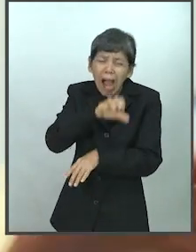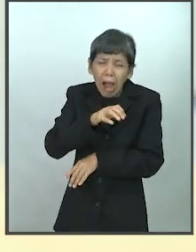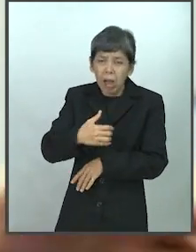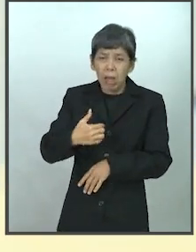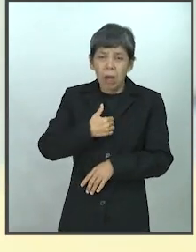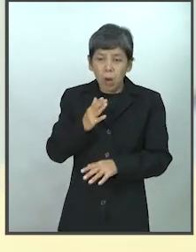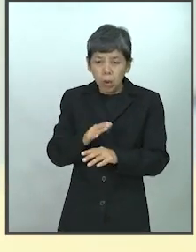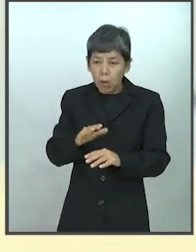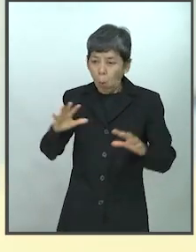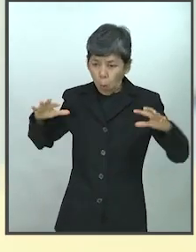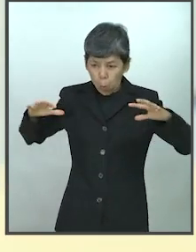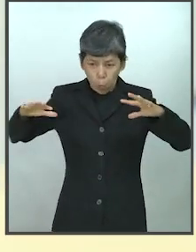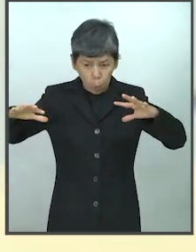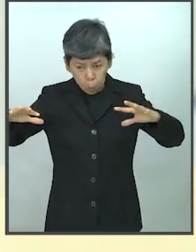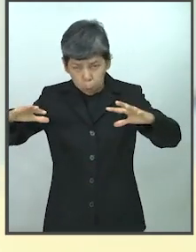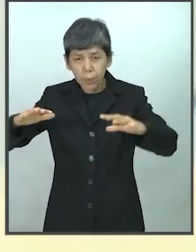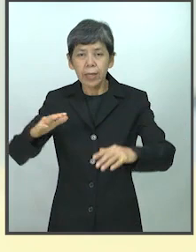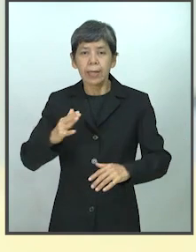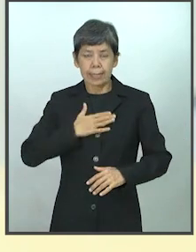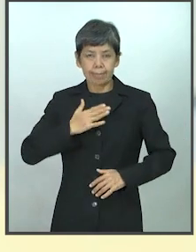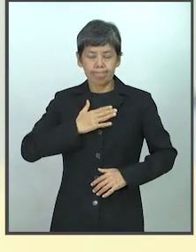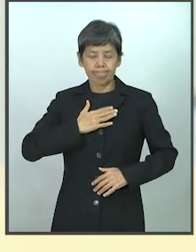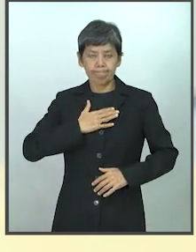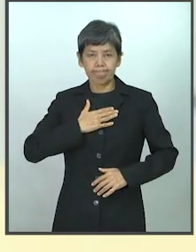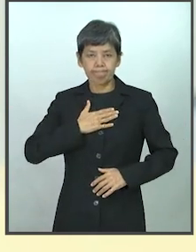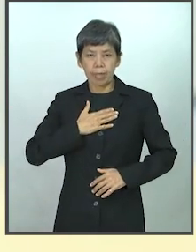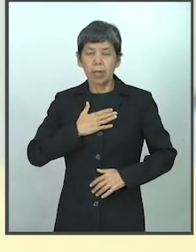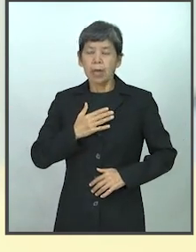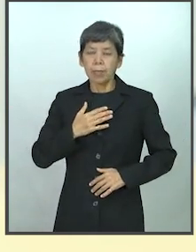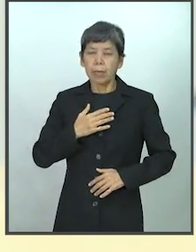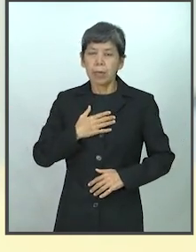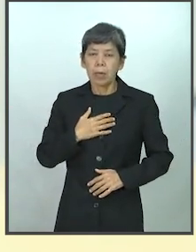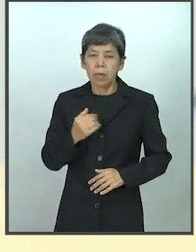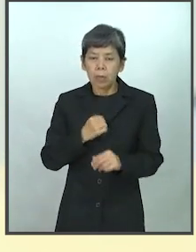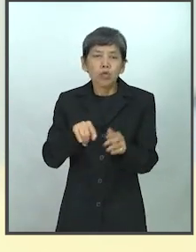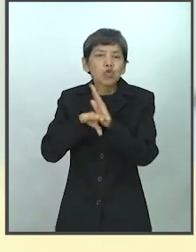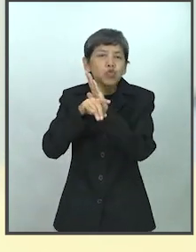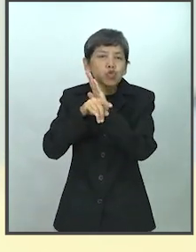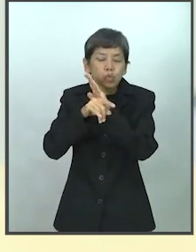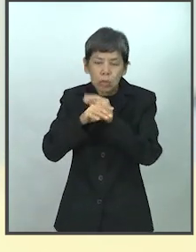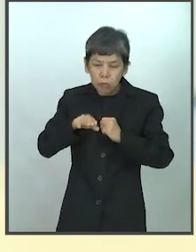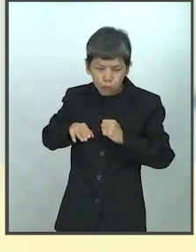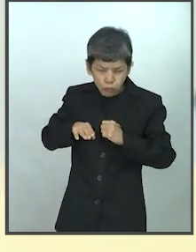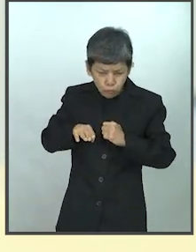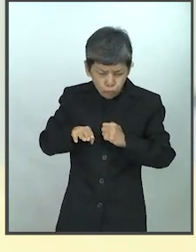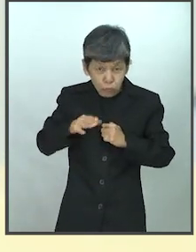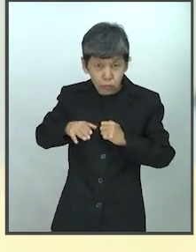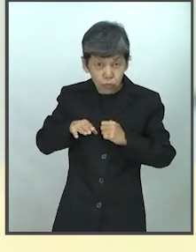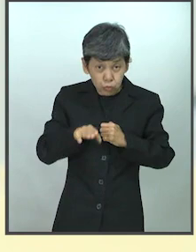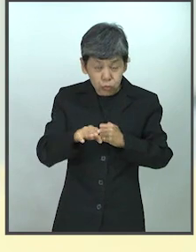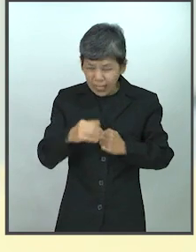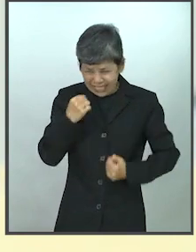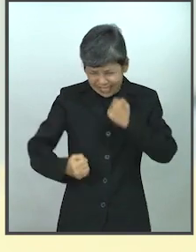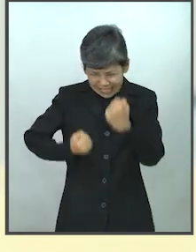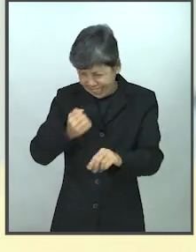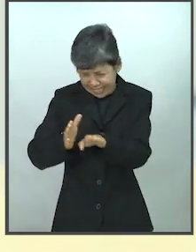อนนั้นคนก็เริ่มเยอะละก็เลยมีพี่แกขับรถอยู่ชลบุรีหรือเปล่าแกก็เลยวิ่งไ